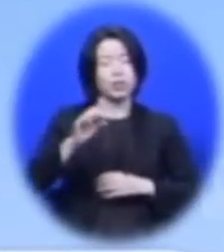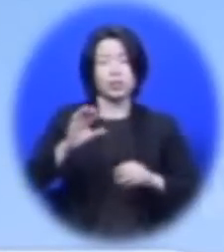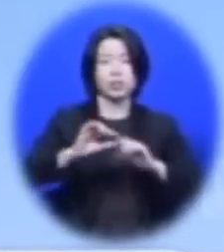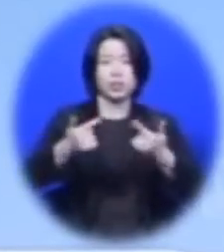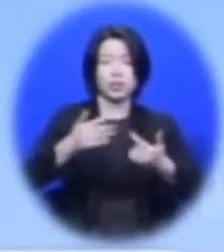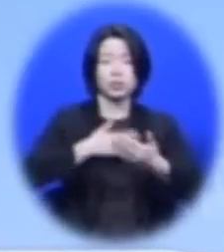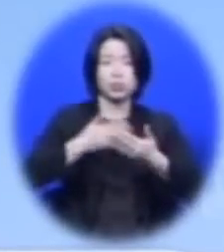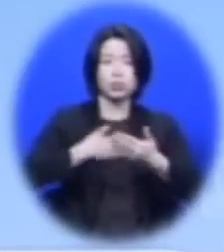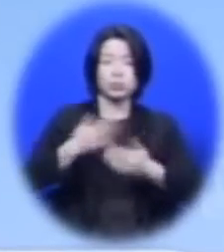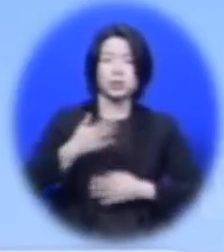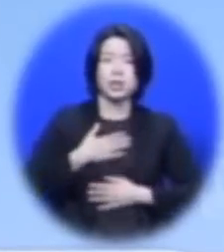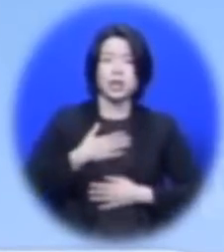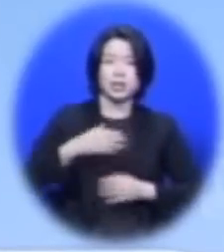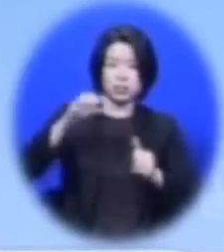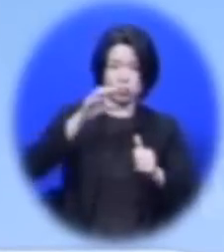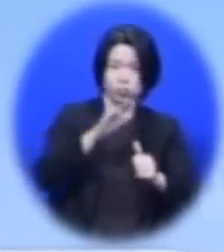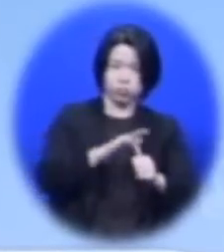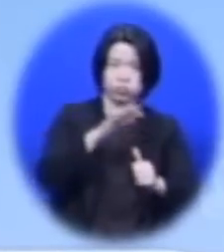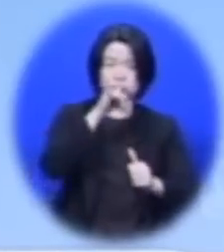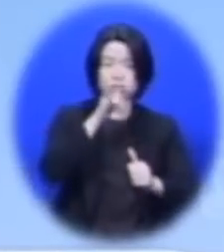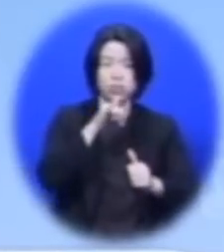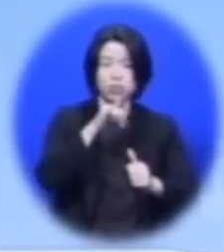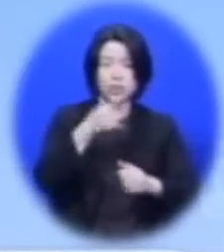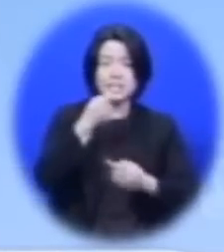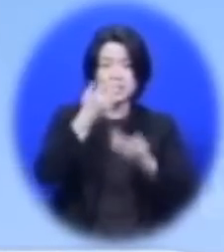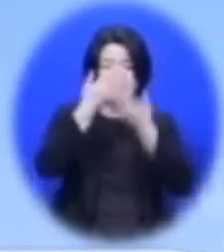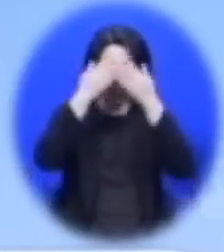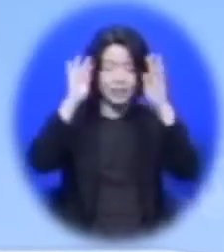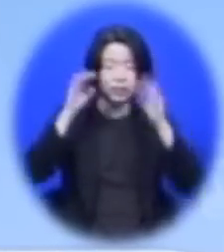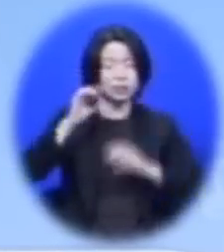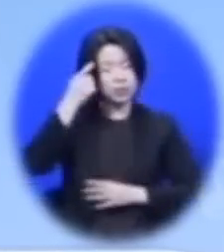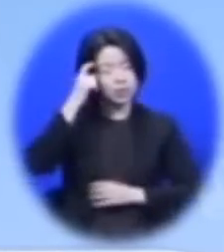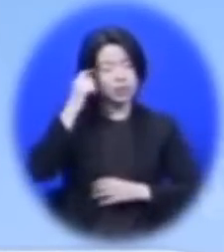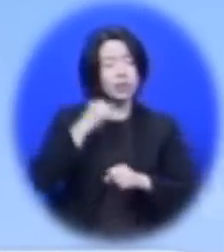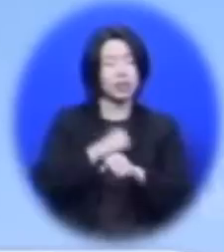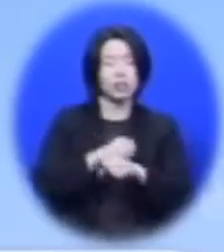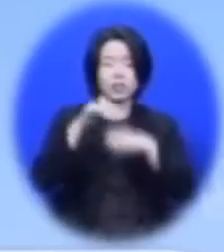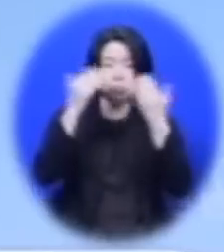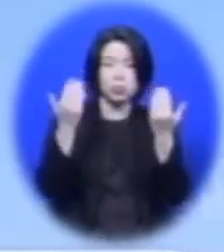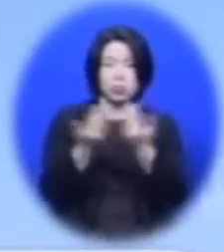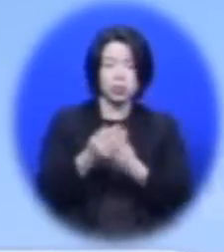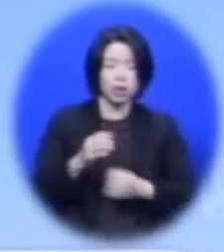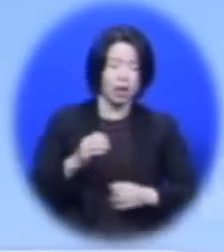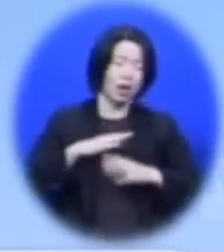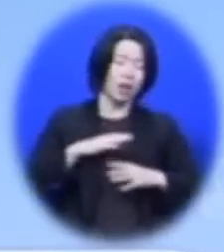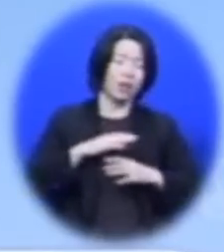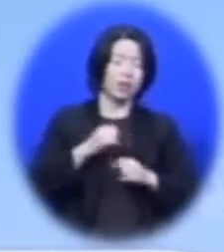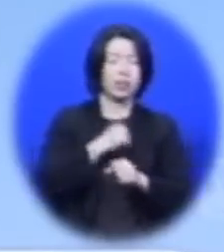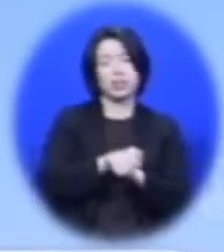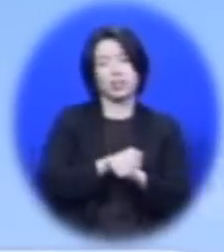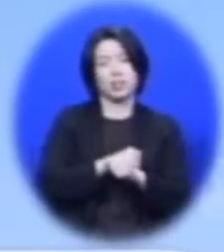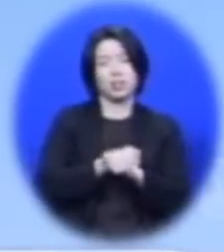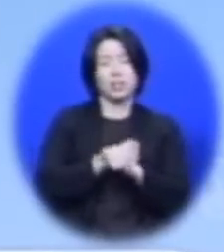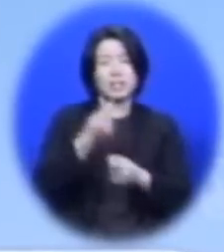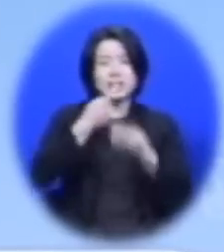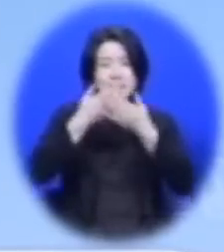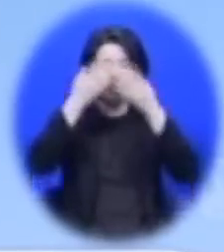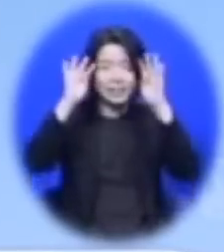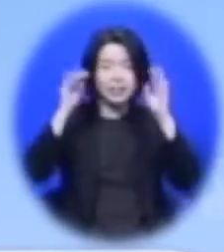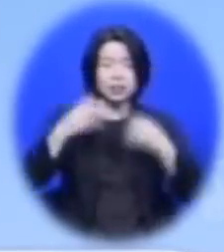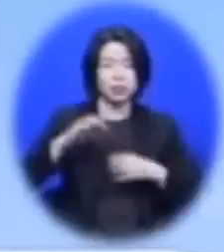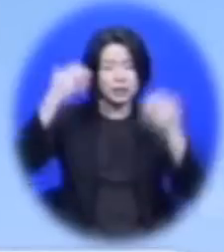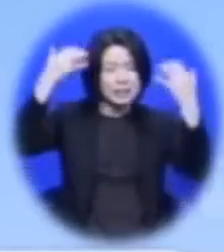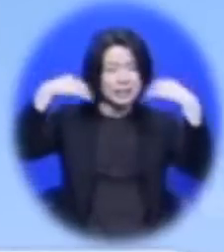두려움이 나를 짓눌렀다. 인도라 생각하니 모든 것이 아찔해진다. 인도의 여름,